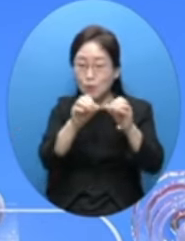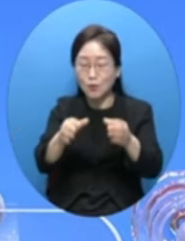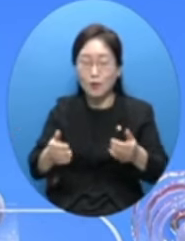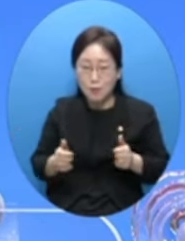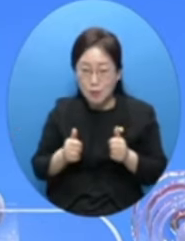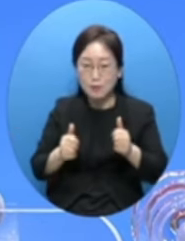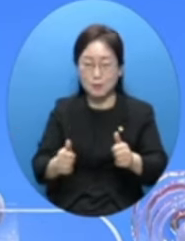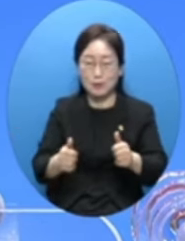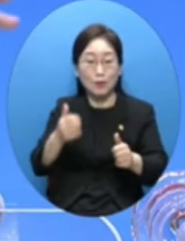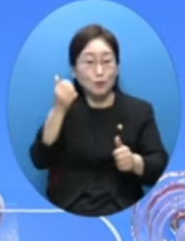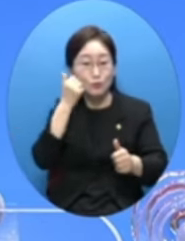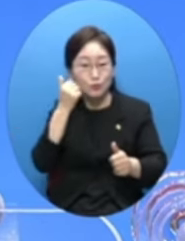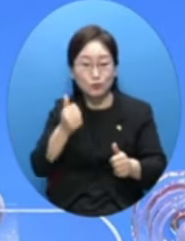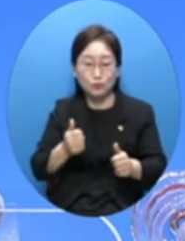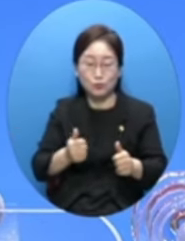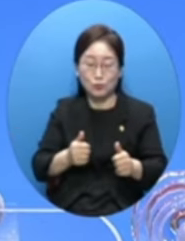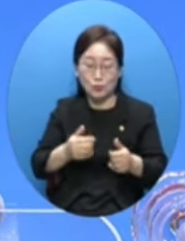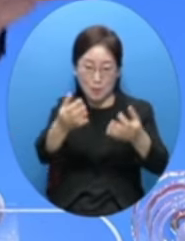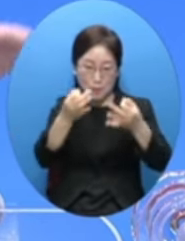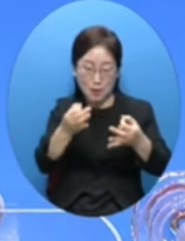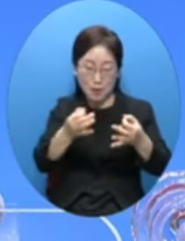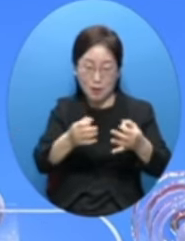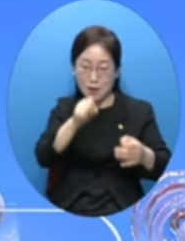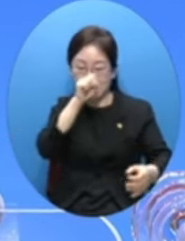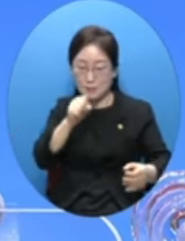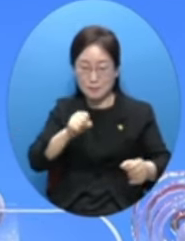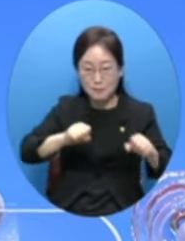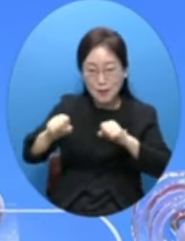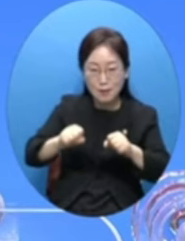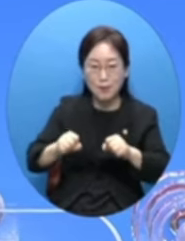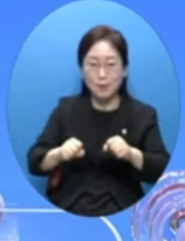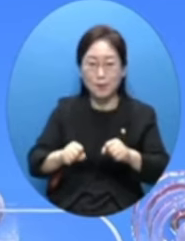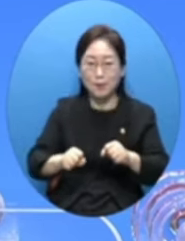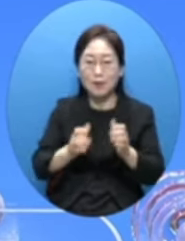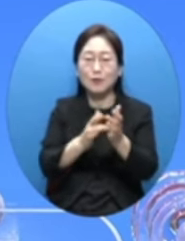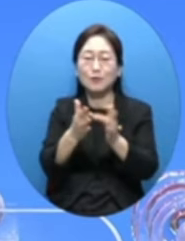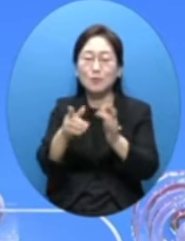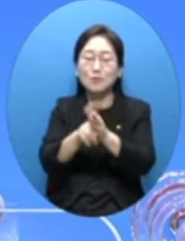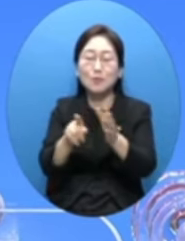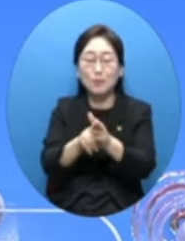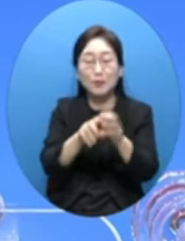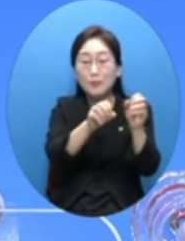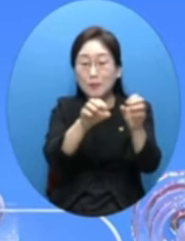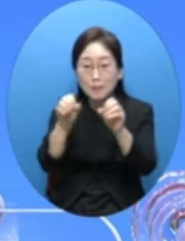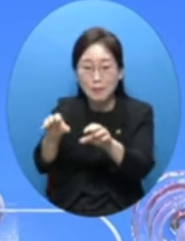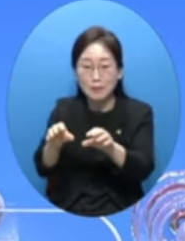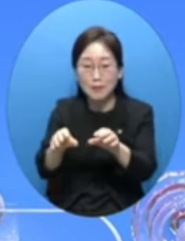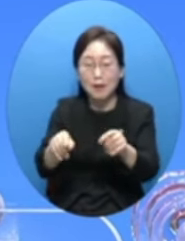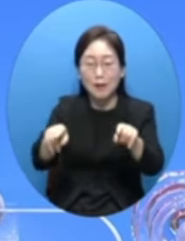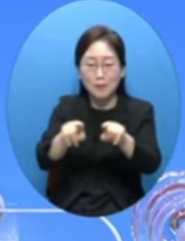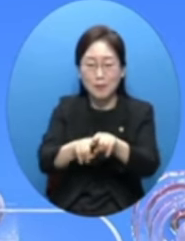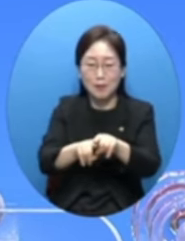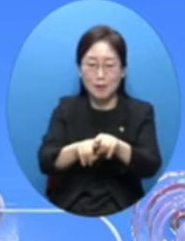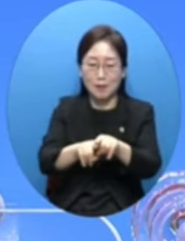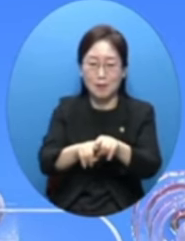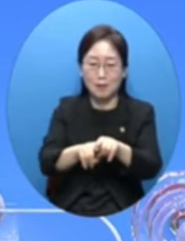직장에 사람들에게 선한 영향을 끼치고 그 사람들이 예수 믿게 돼서 같이 총을 향해 갈 수